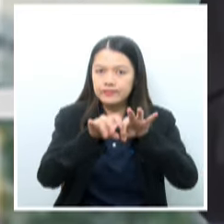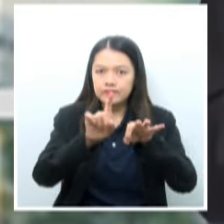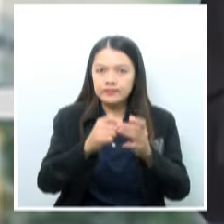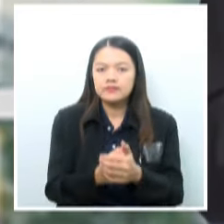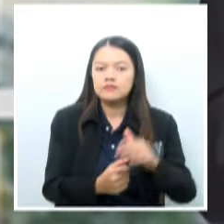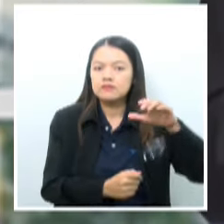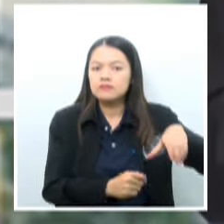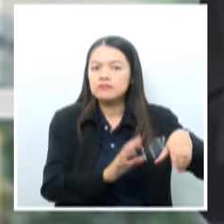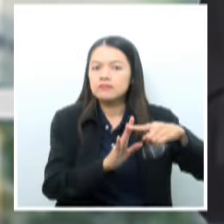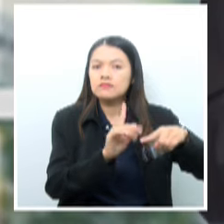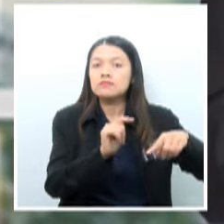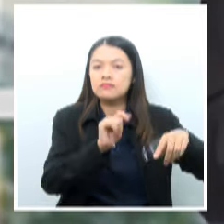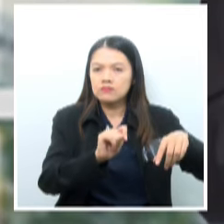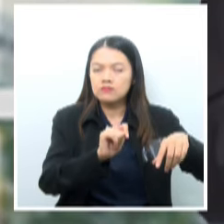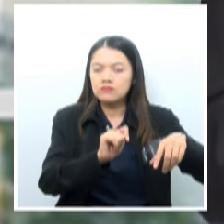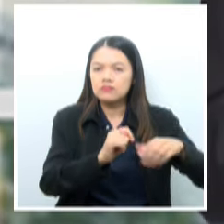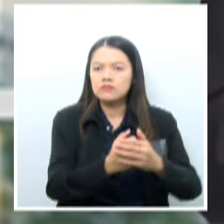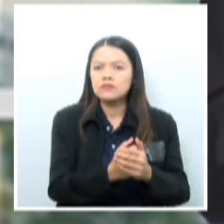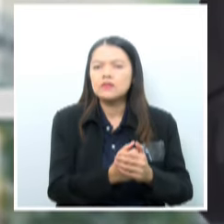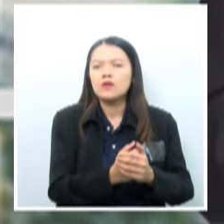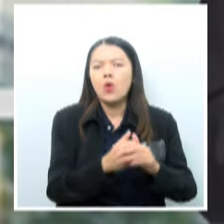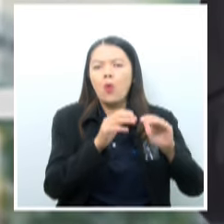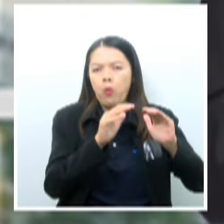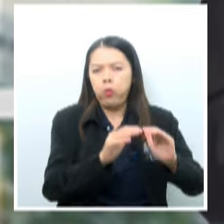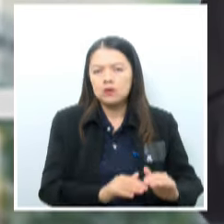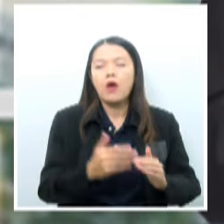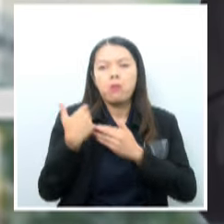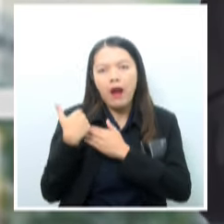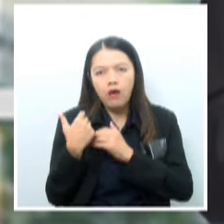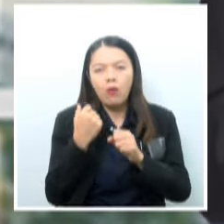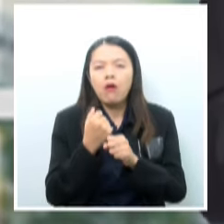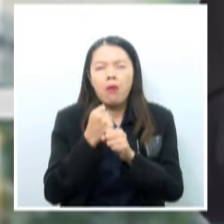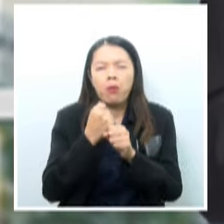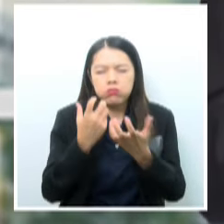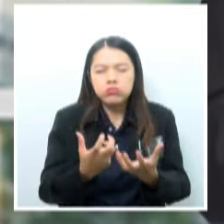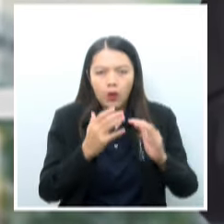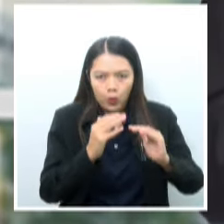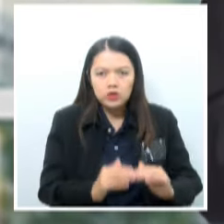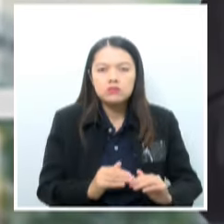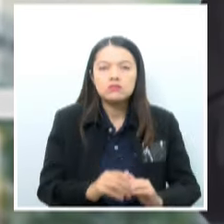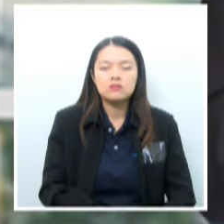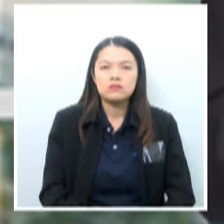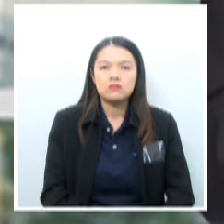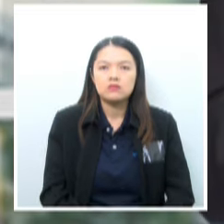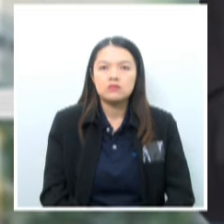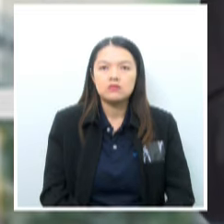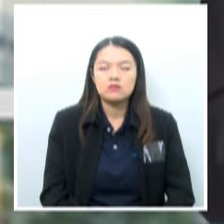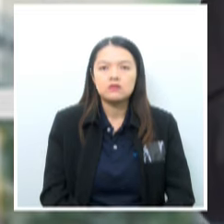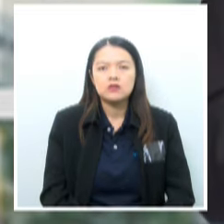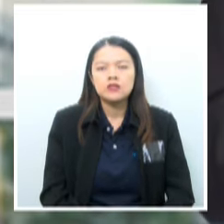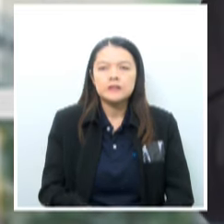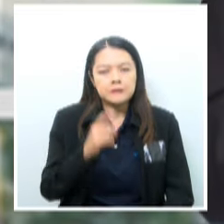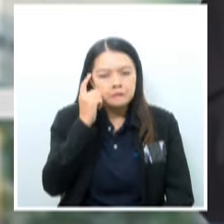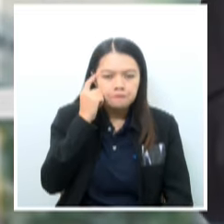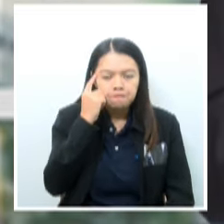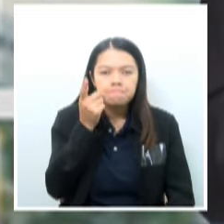ตเองมองว่าลดเต็มที่แล้วนะครับซึ่งมันอาจจะทำให้เ